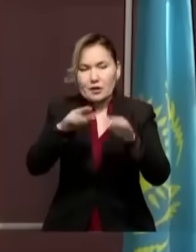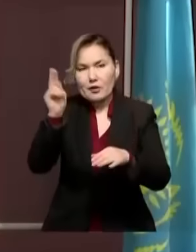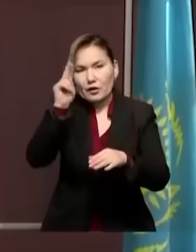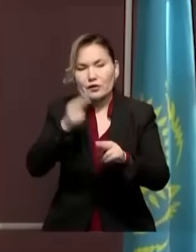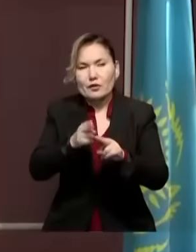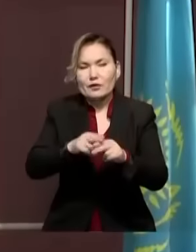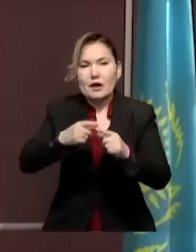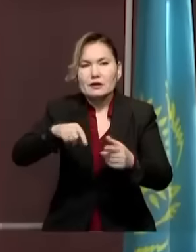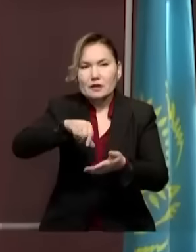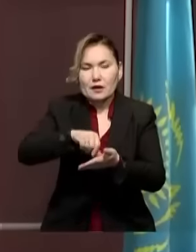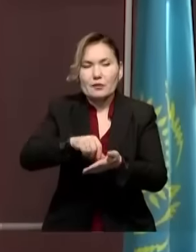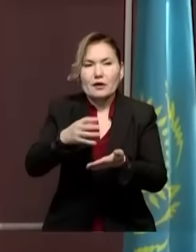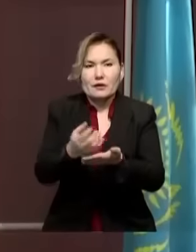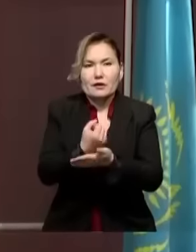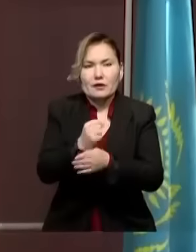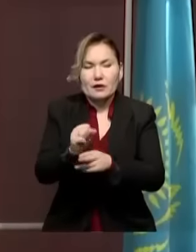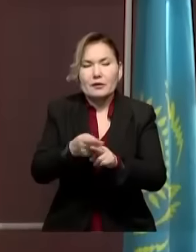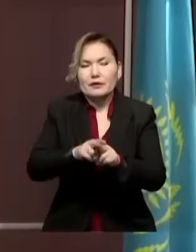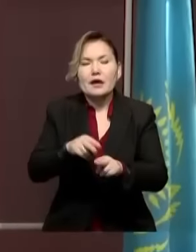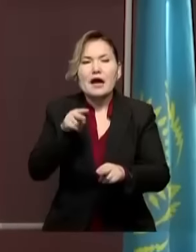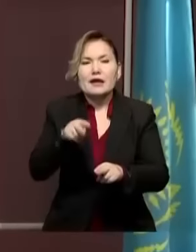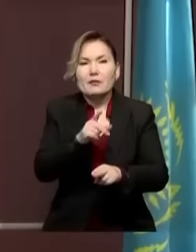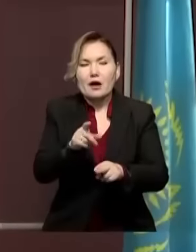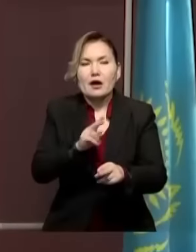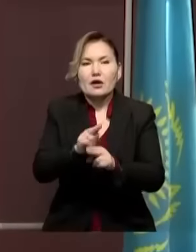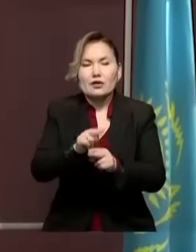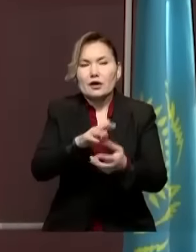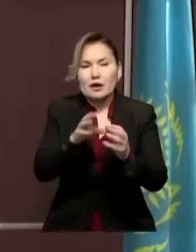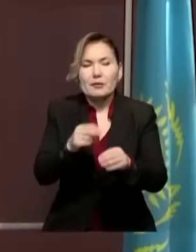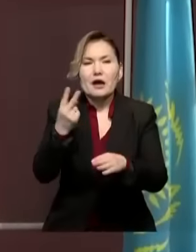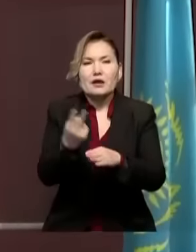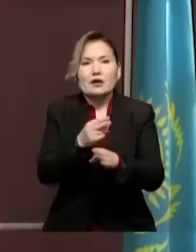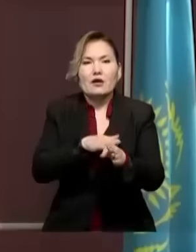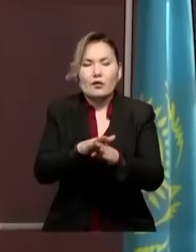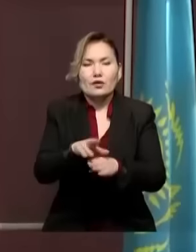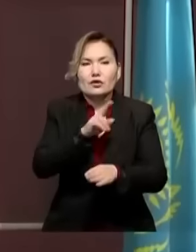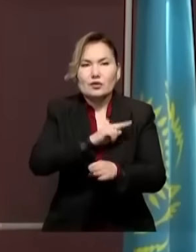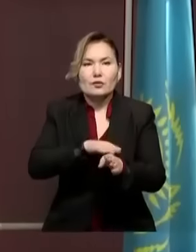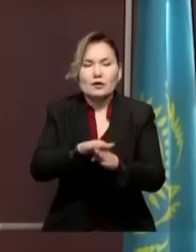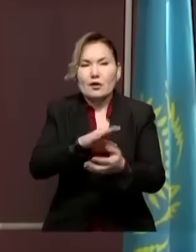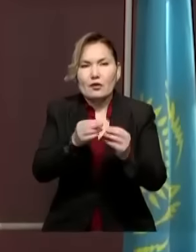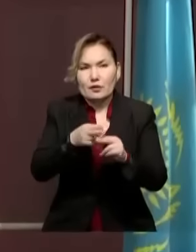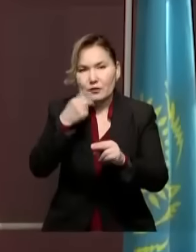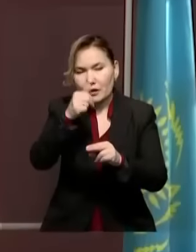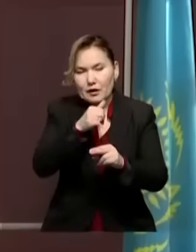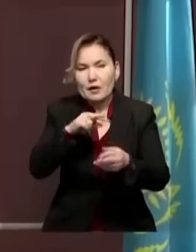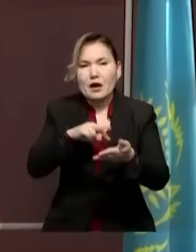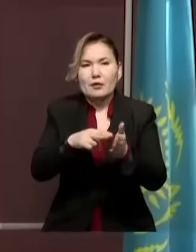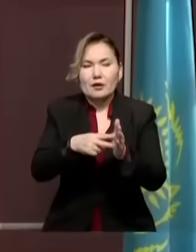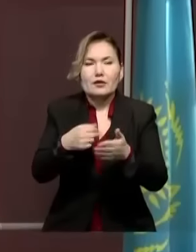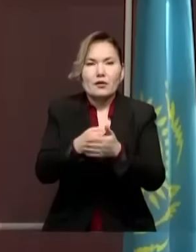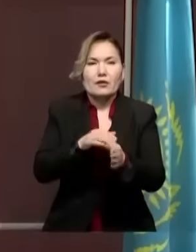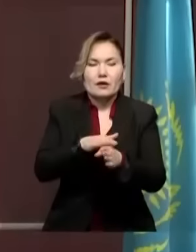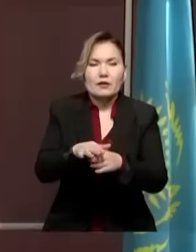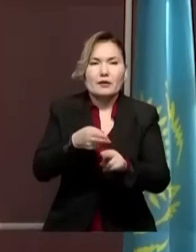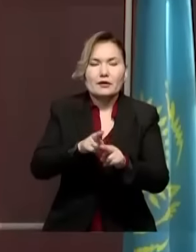тест тапсырады. Біз былтыр 2 мыңнан астам адамды оқыттық. Жоспарды 2 есеге орындадық деп айта аламыз. Биыл да сондай сондай меже қойып отырмыз.